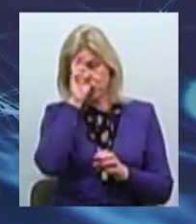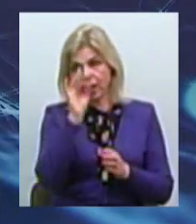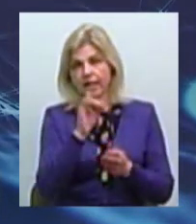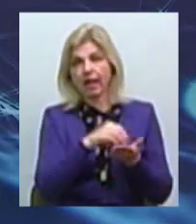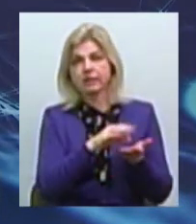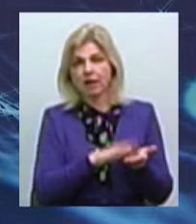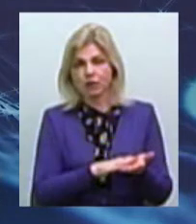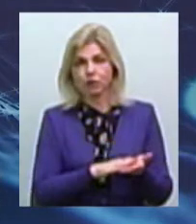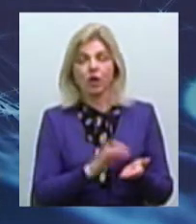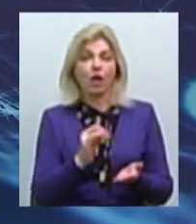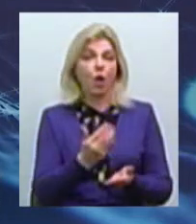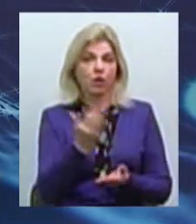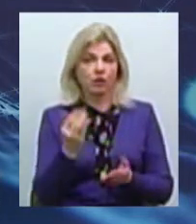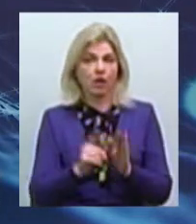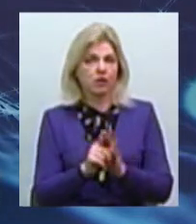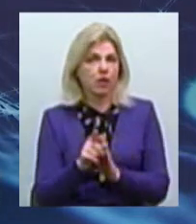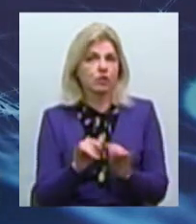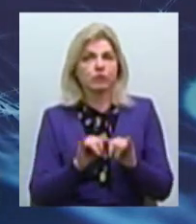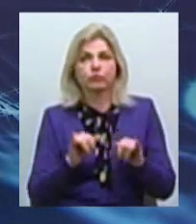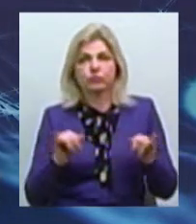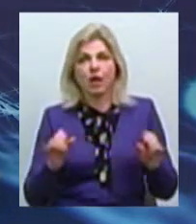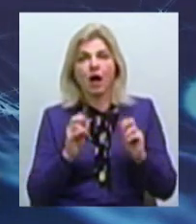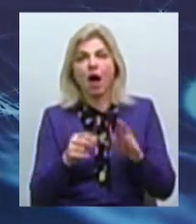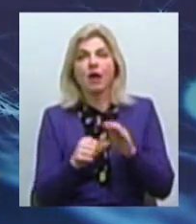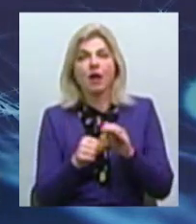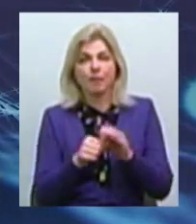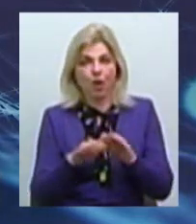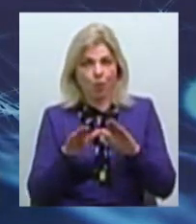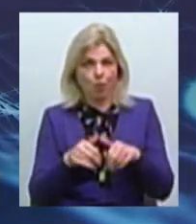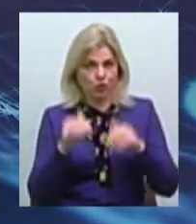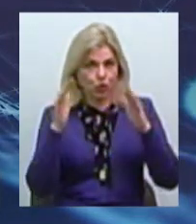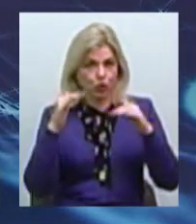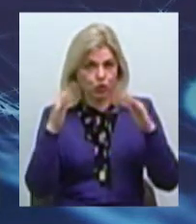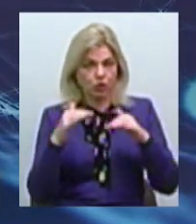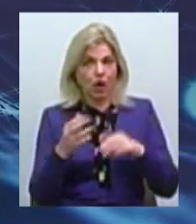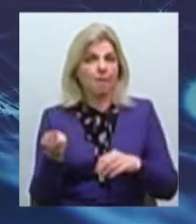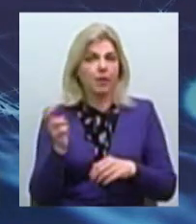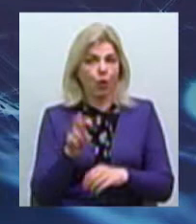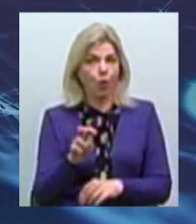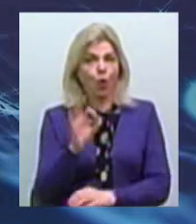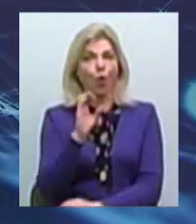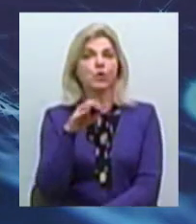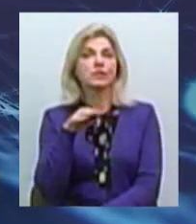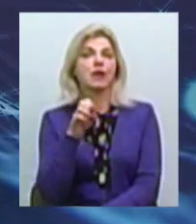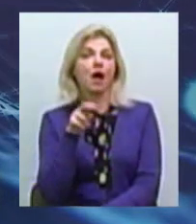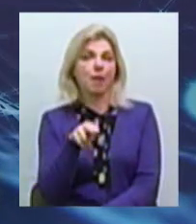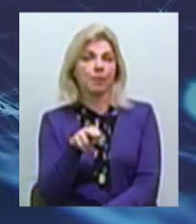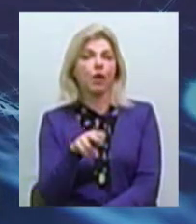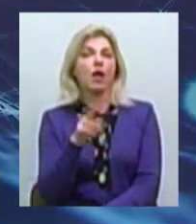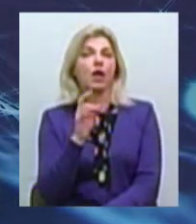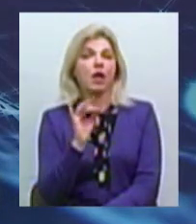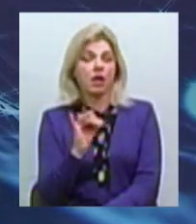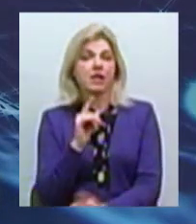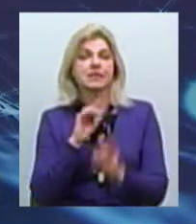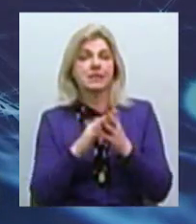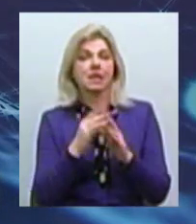вот и они начали плодиться как грибы после дождя то есть приходит такой остап бендер в какую-нибудь крюки в ск усинск у роду говорит